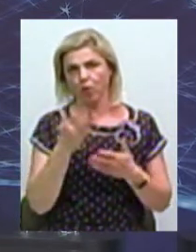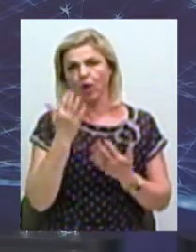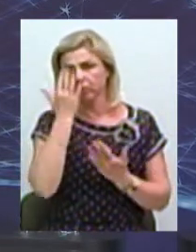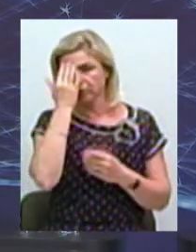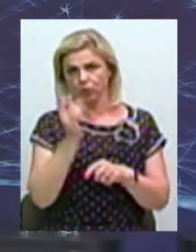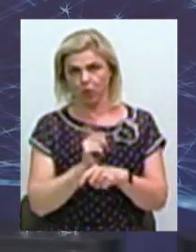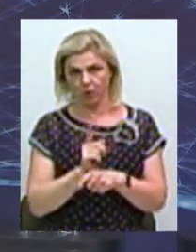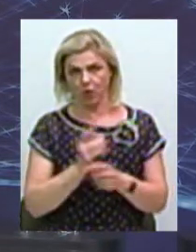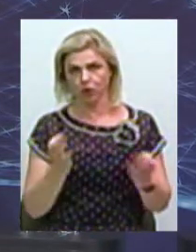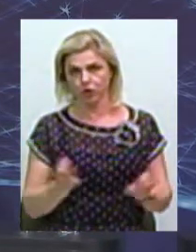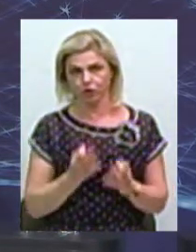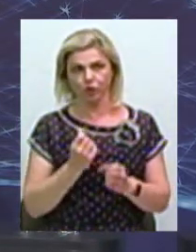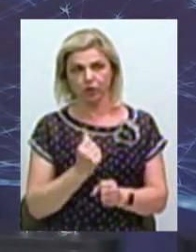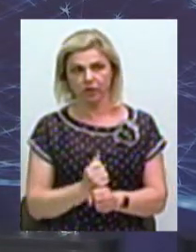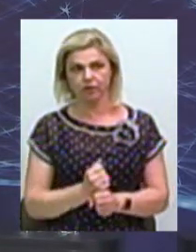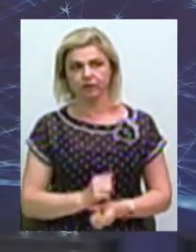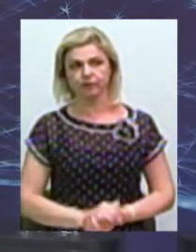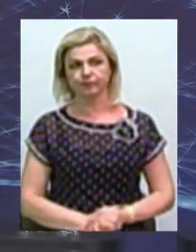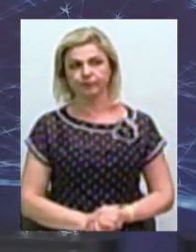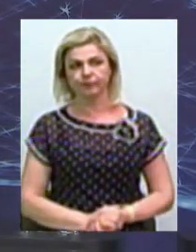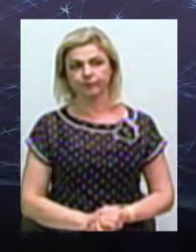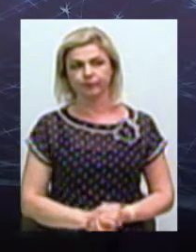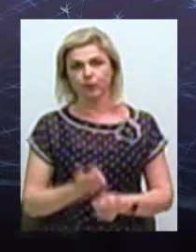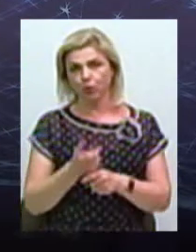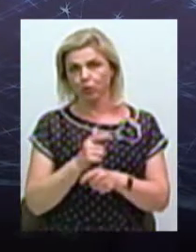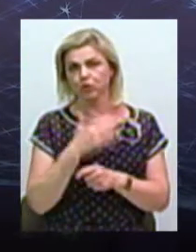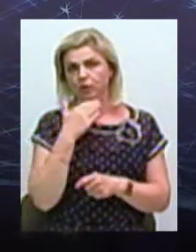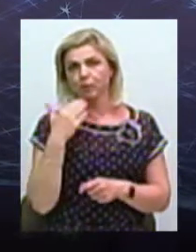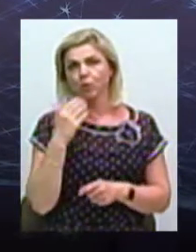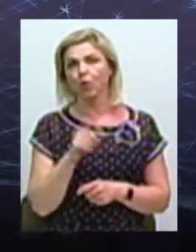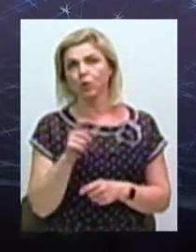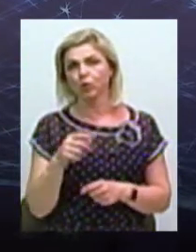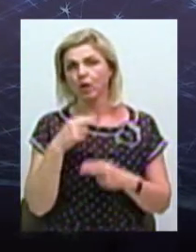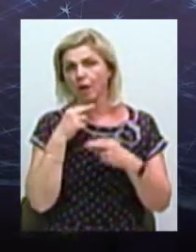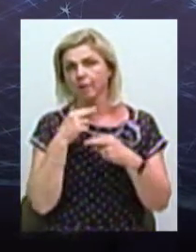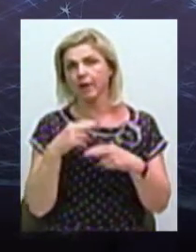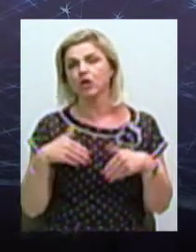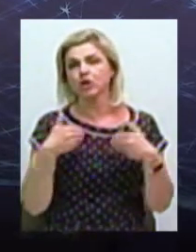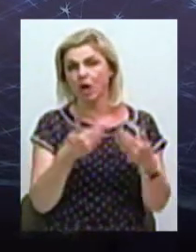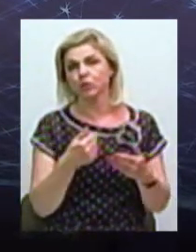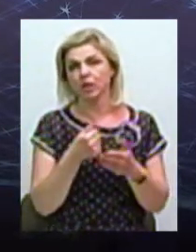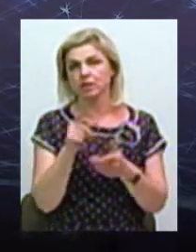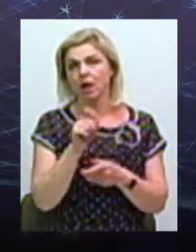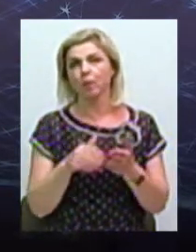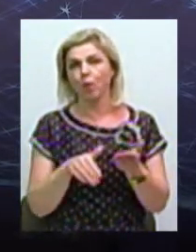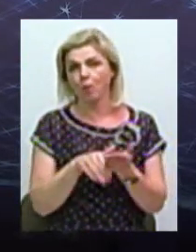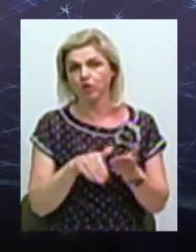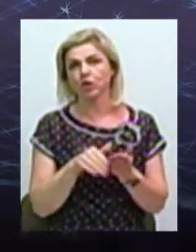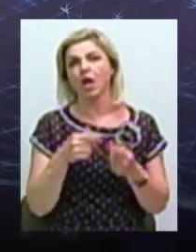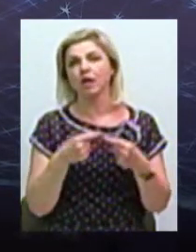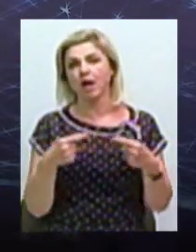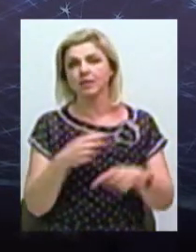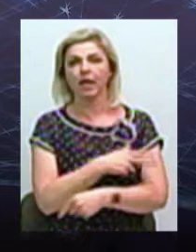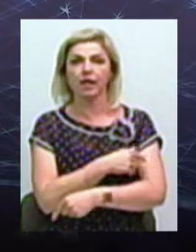ничего делать. Вот, то очень много людей обращаются за помощью и в различные клиники, и в